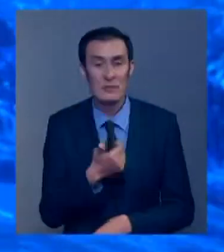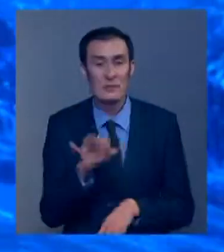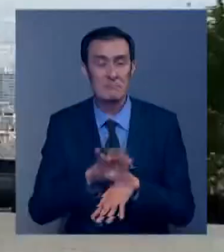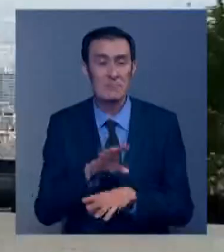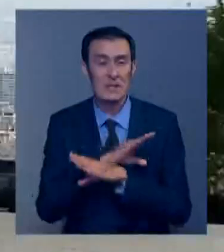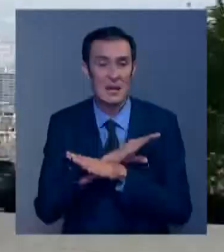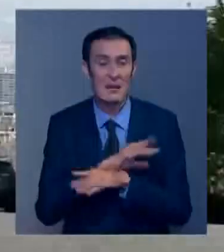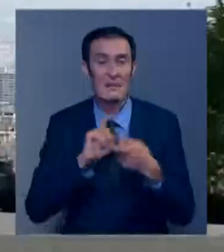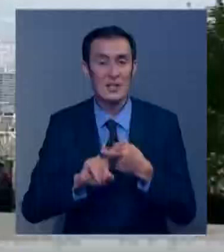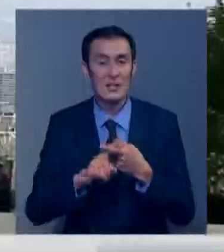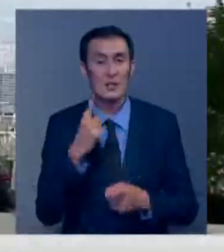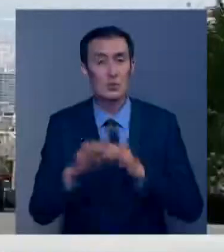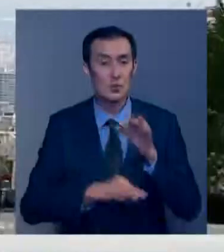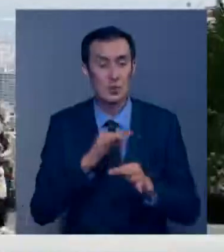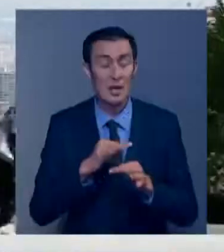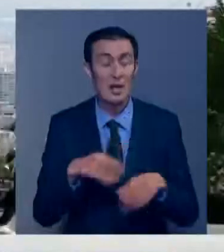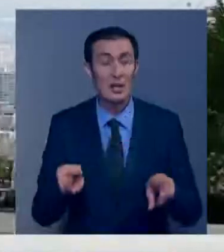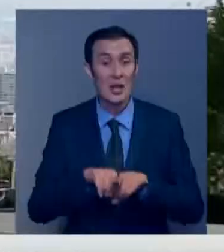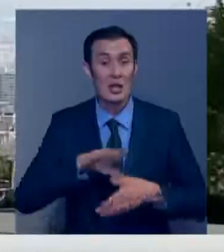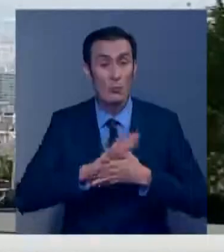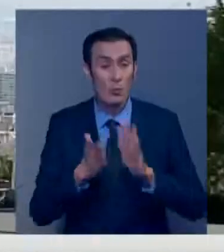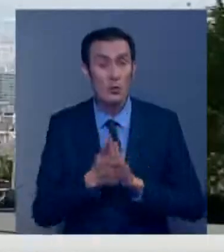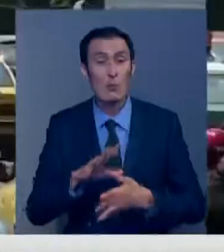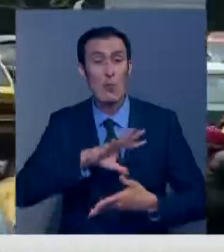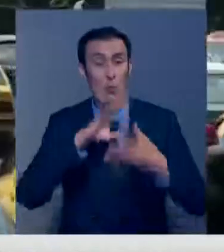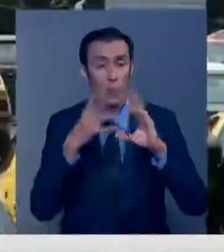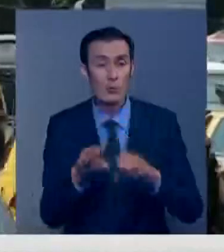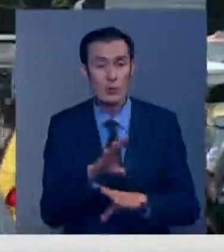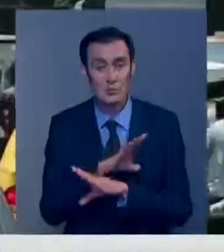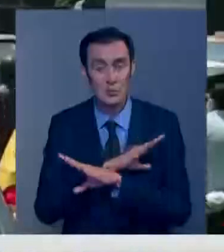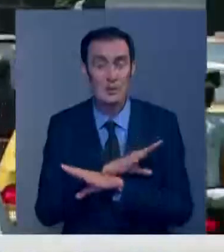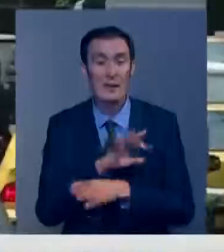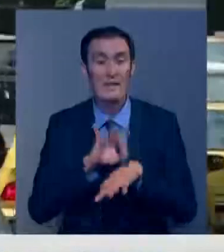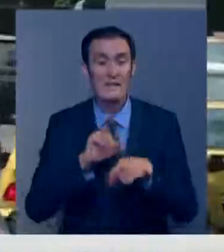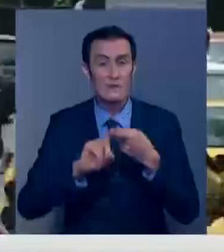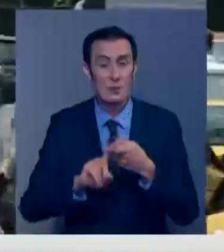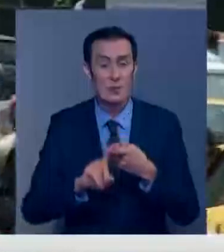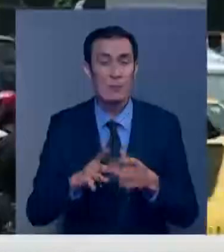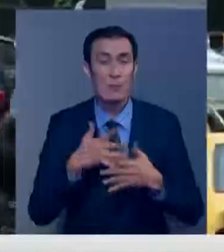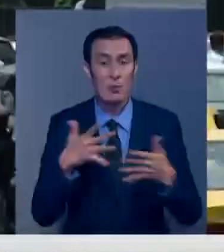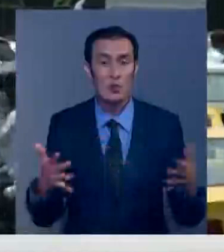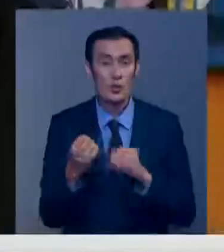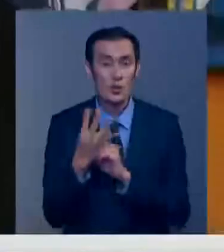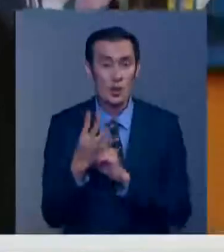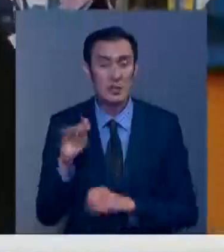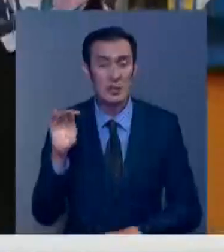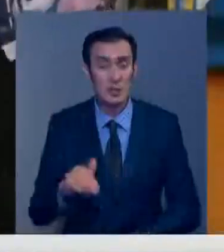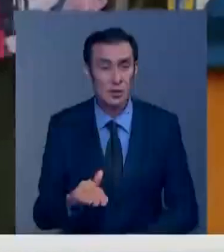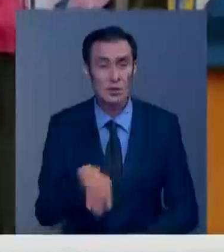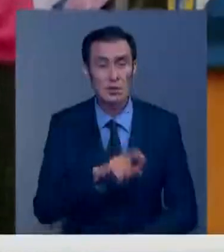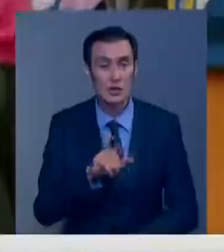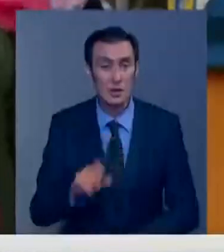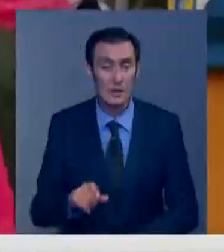число смертей от инфекции за сутки. Таким образом, общее количество летальных исходов от COVID-19 превысило 14